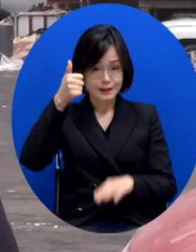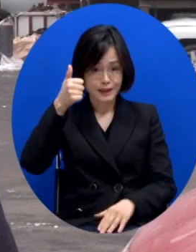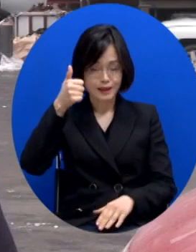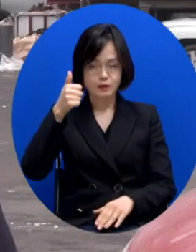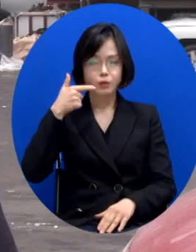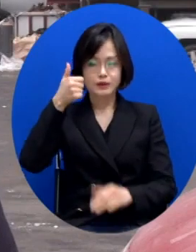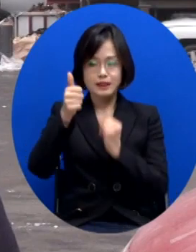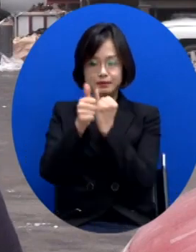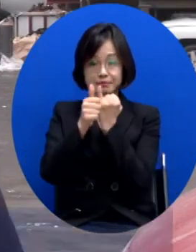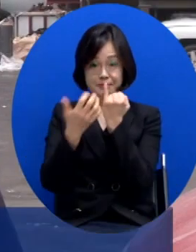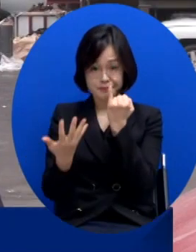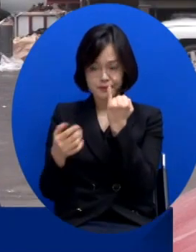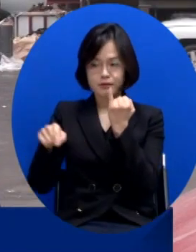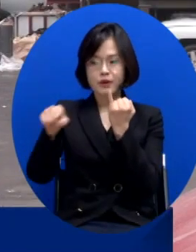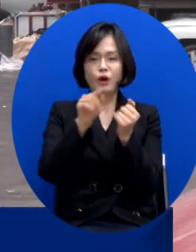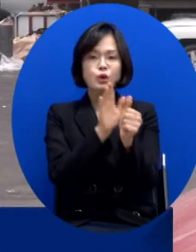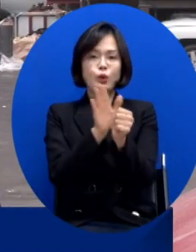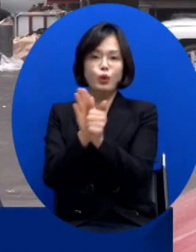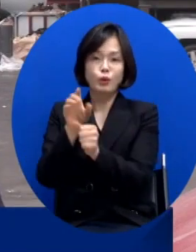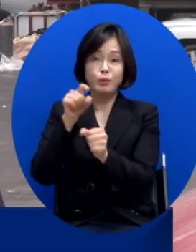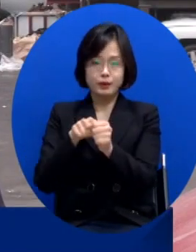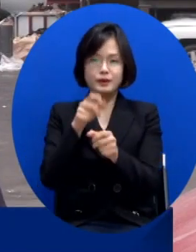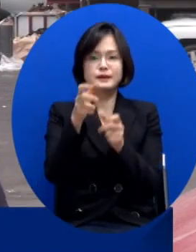위해서입니다. 코로나 사태를 겪으면서